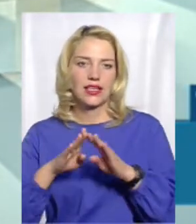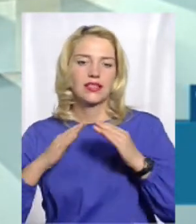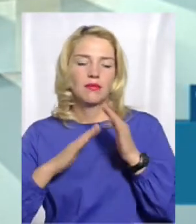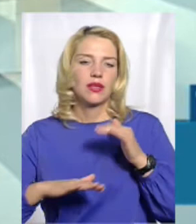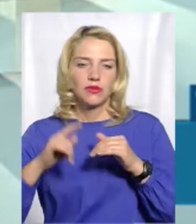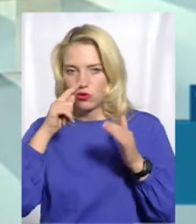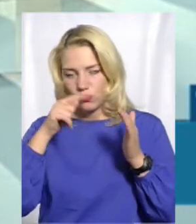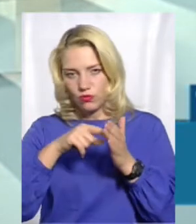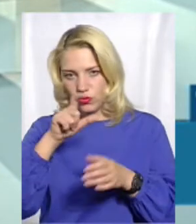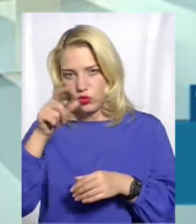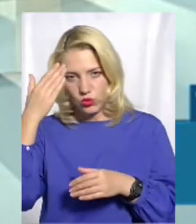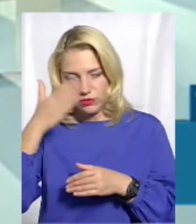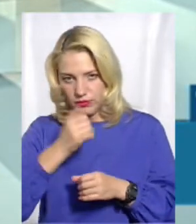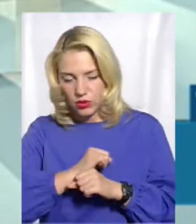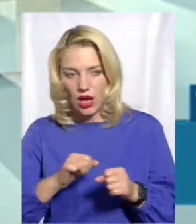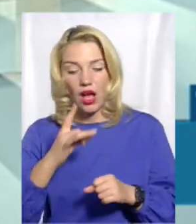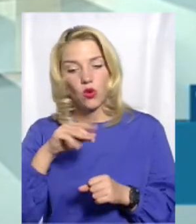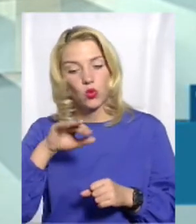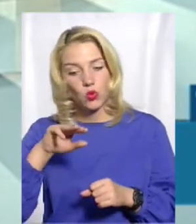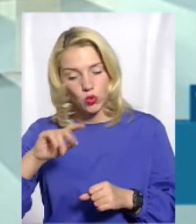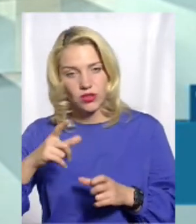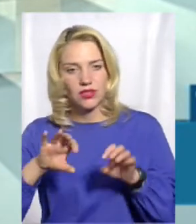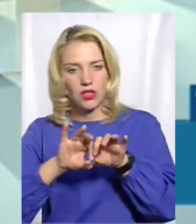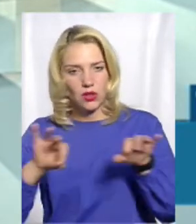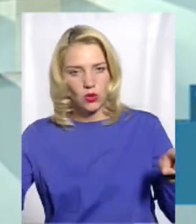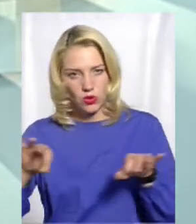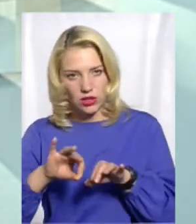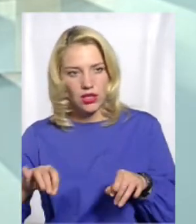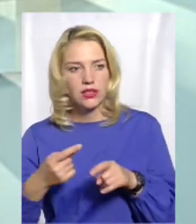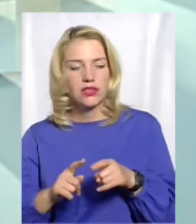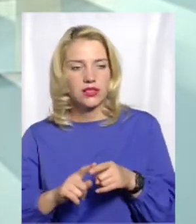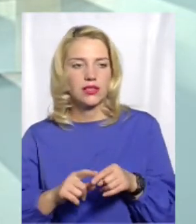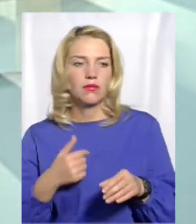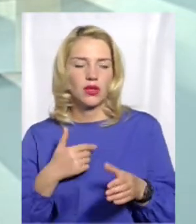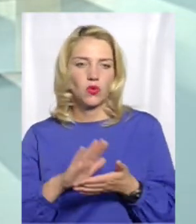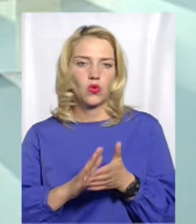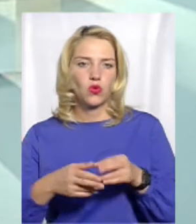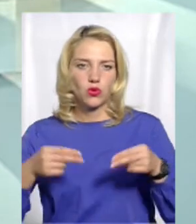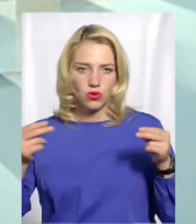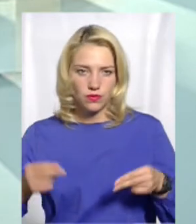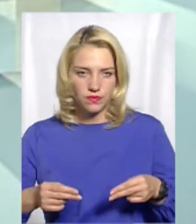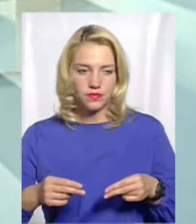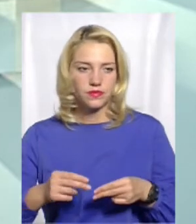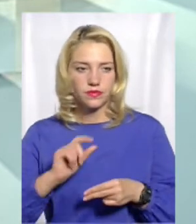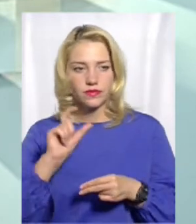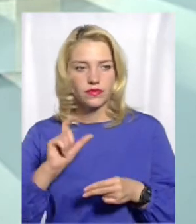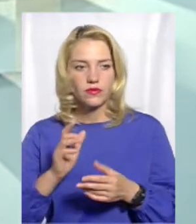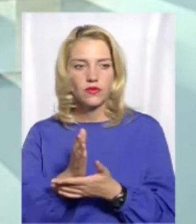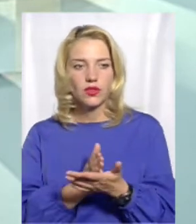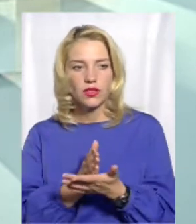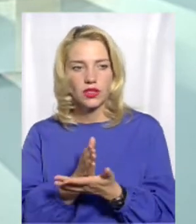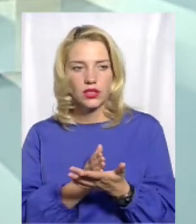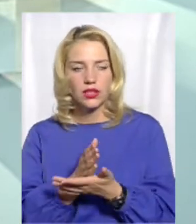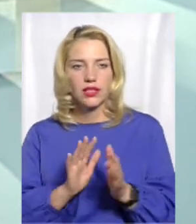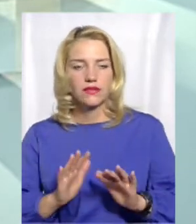людей. Відходи, які містять ртуть, люмінесцентні лампи, ртутні термометри, ми уклали угоду з службою